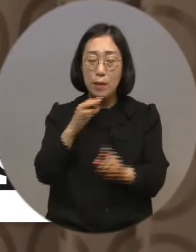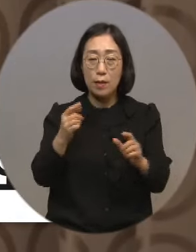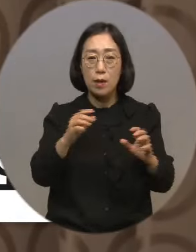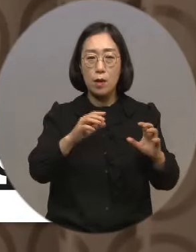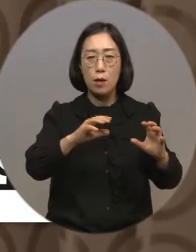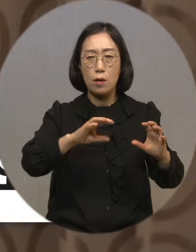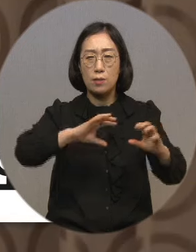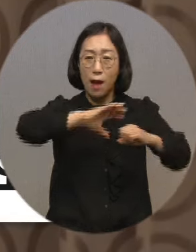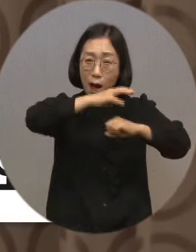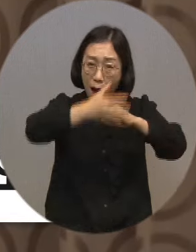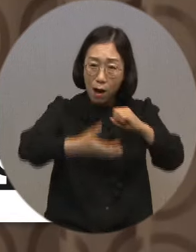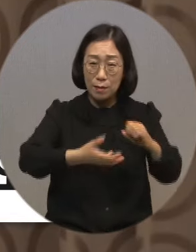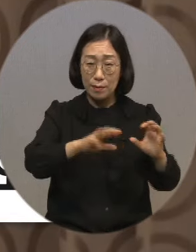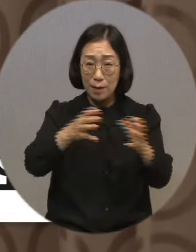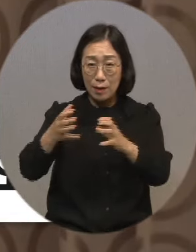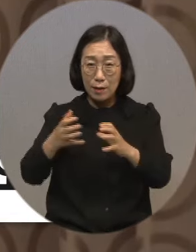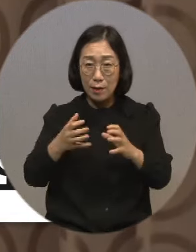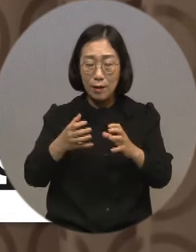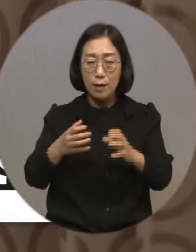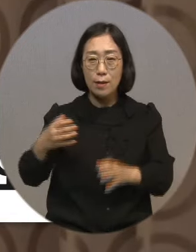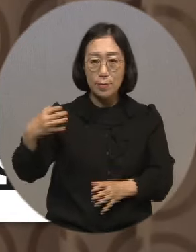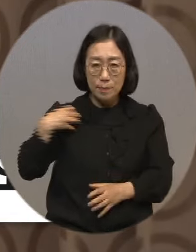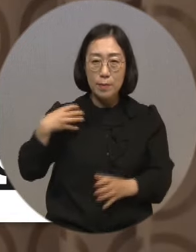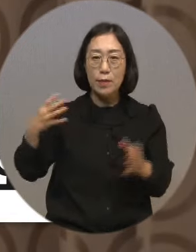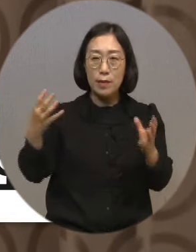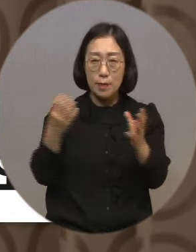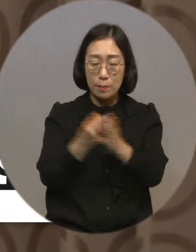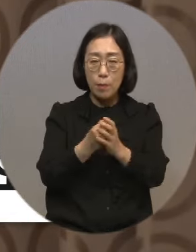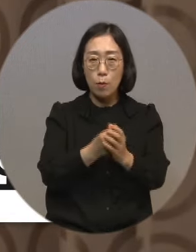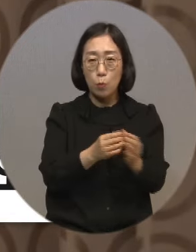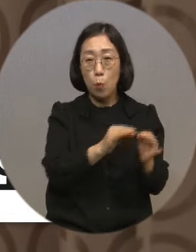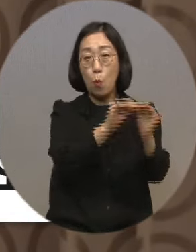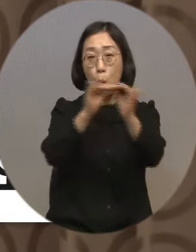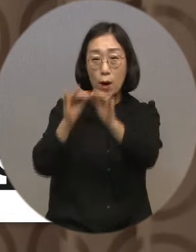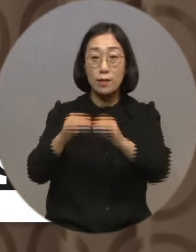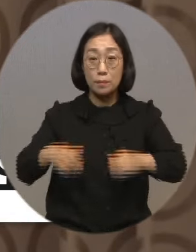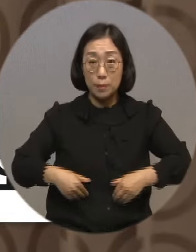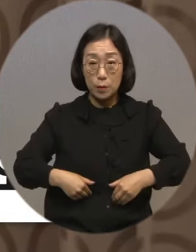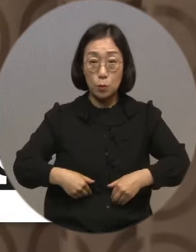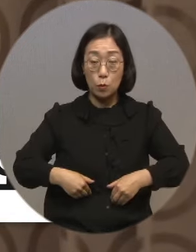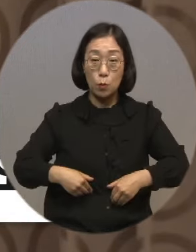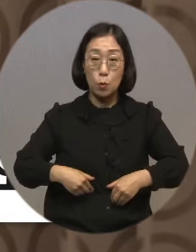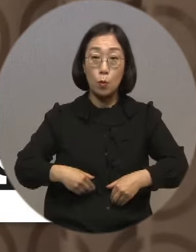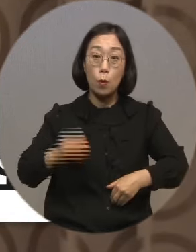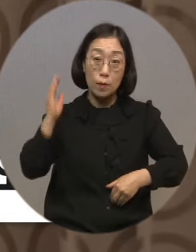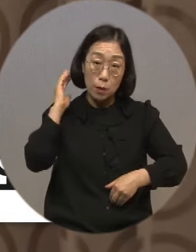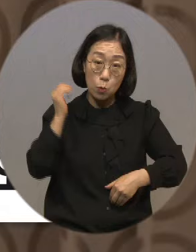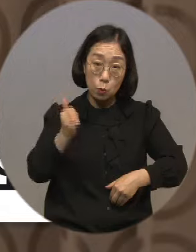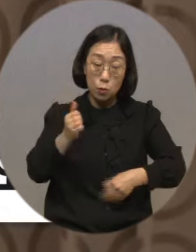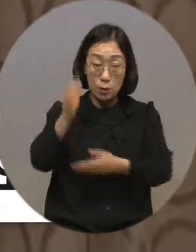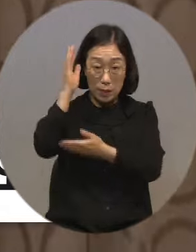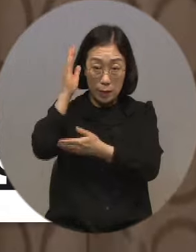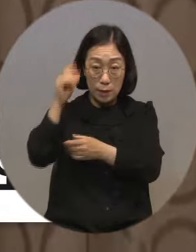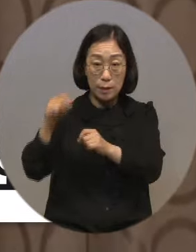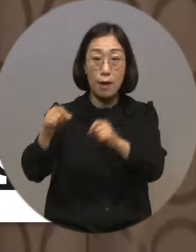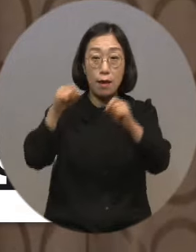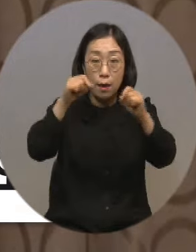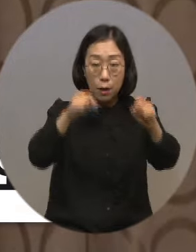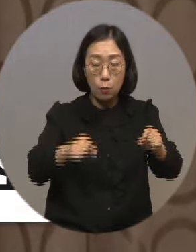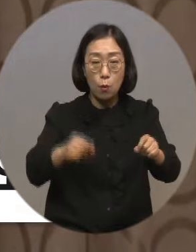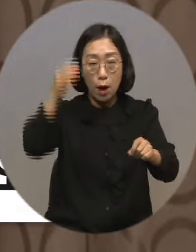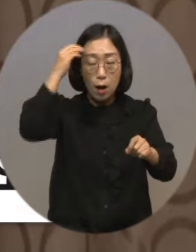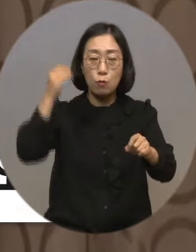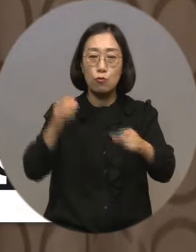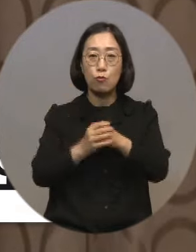국제사회 모두가 책임 있는 자세로 힘을 모아야 한다는 윤석열 대통령의 3.1절 기념사 내용을 강조하며